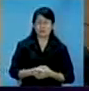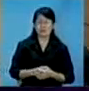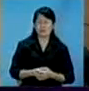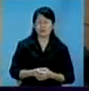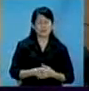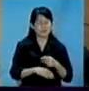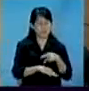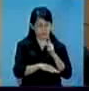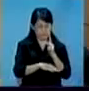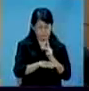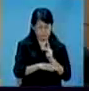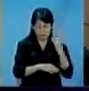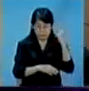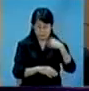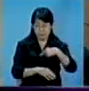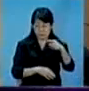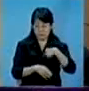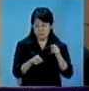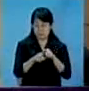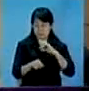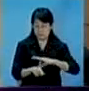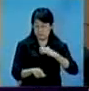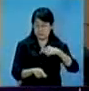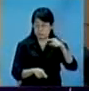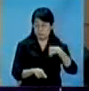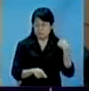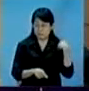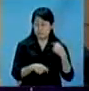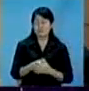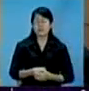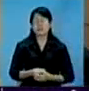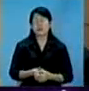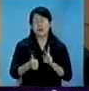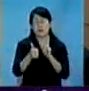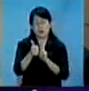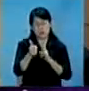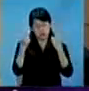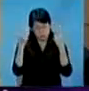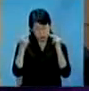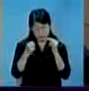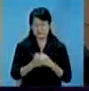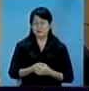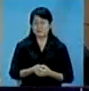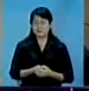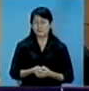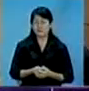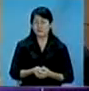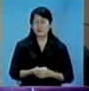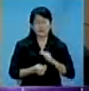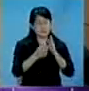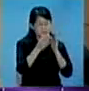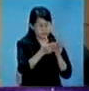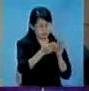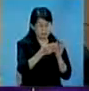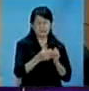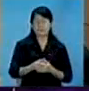ท่านประธานมีความรู้สึกเหมือนกับผมไหมครับว่าสิ่งที่นายสุเทพเทือกสุวรรณกล่าวหา